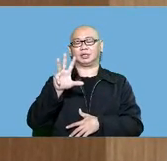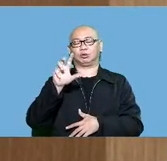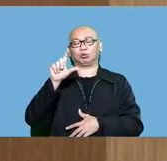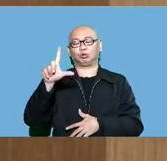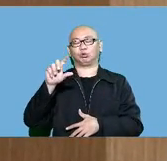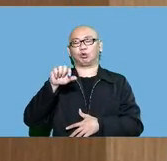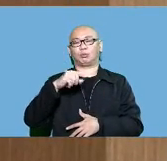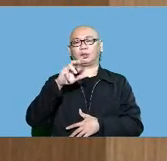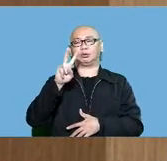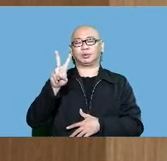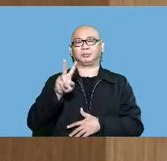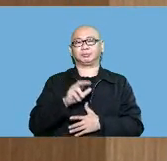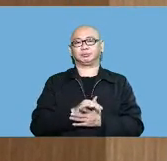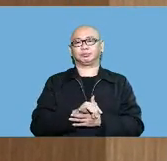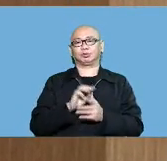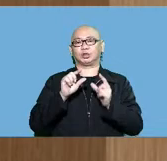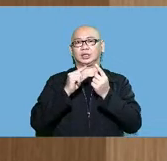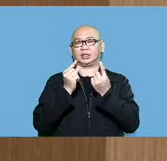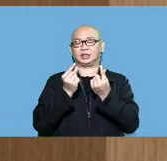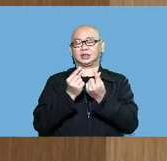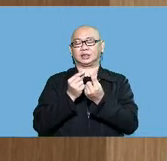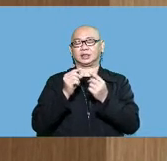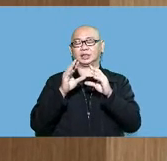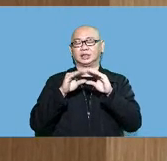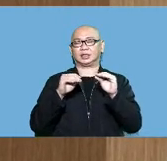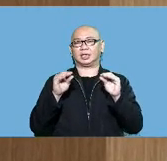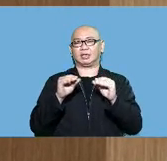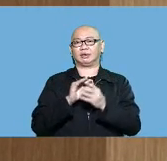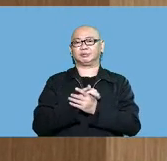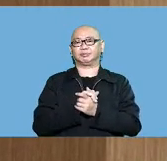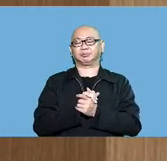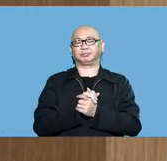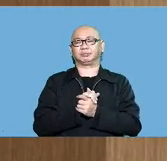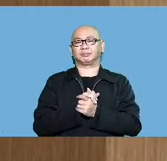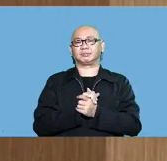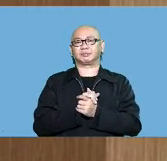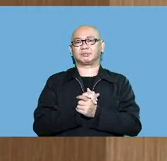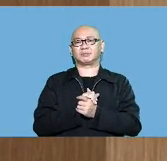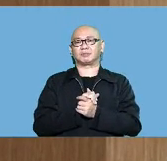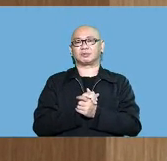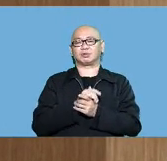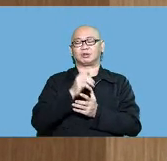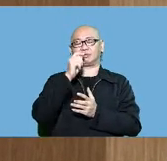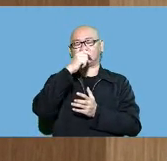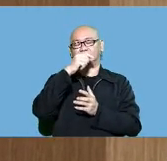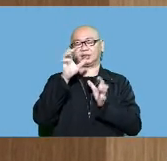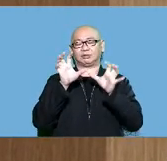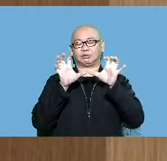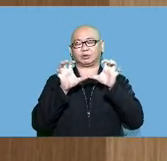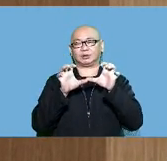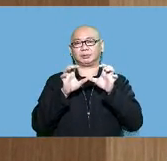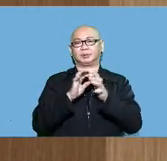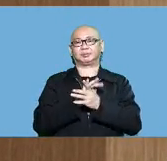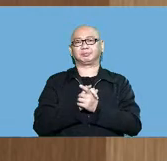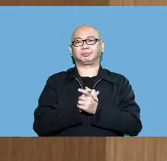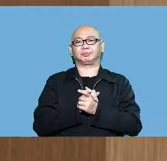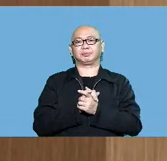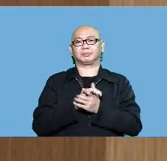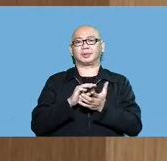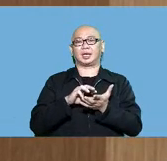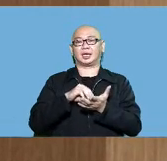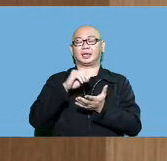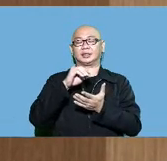897,2. Unit kerja Fakultas Ilmu Keluargaan Universitas Negeri Semarang. Kenaikan